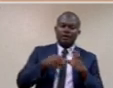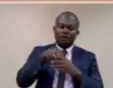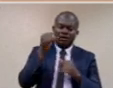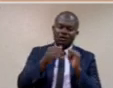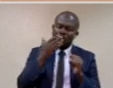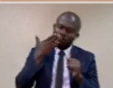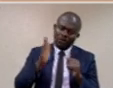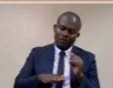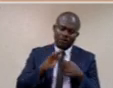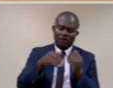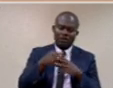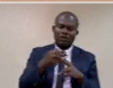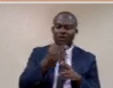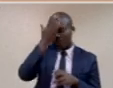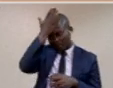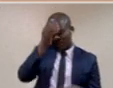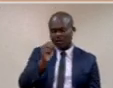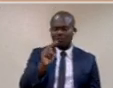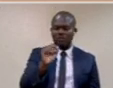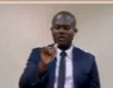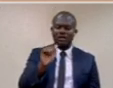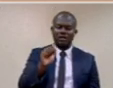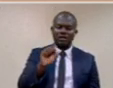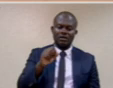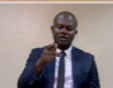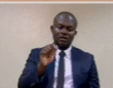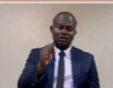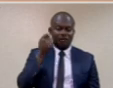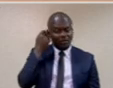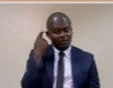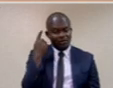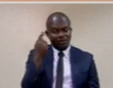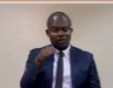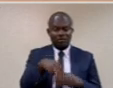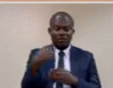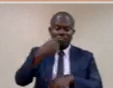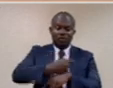mubi witwaga Padiri Munyeshyaka Wenceslas urumva nja uwo munsi